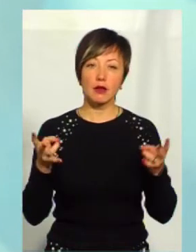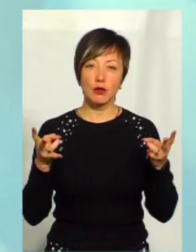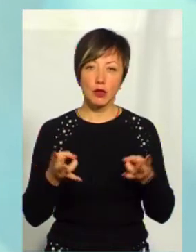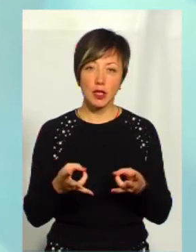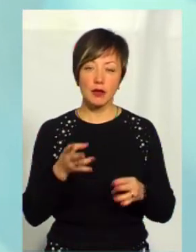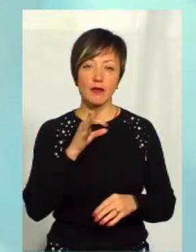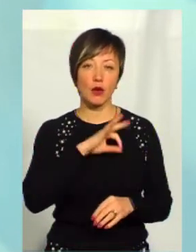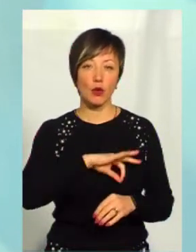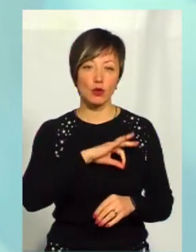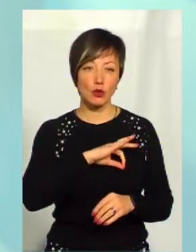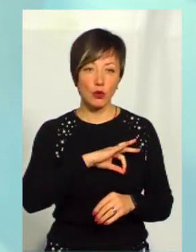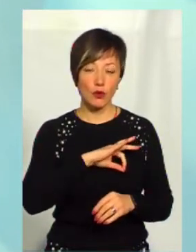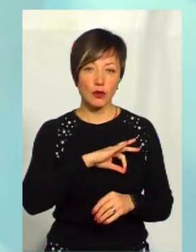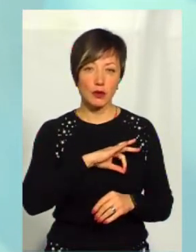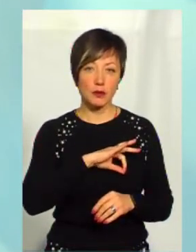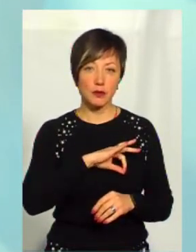говорити, використовувати